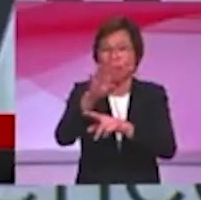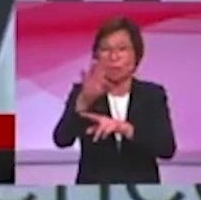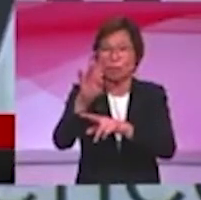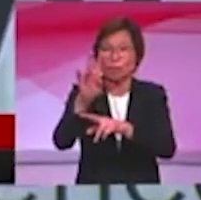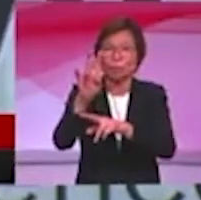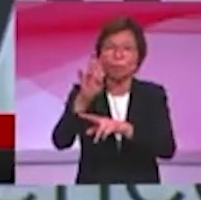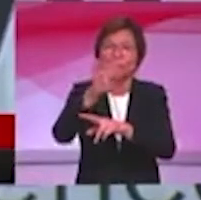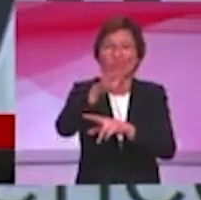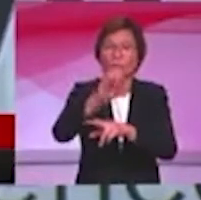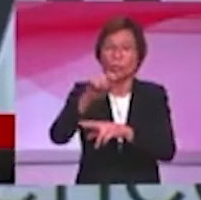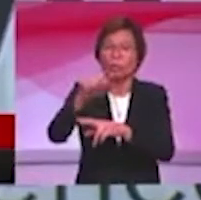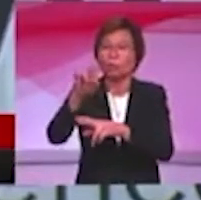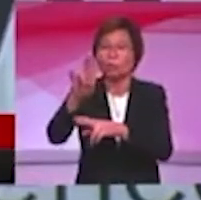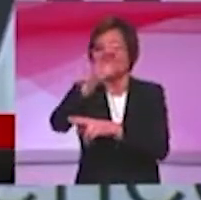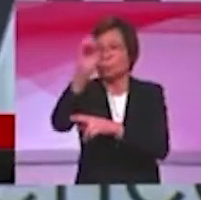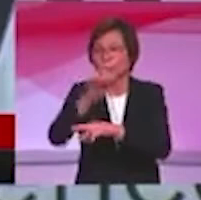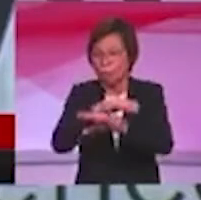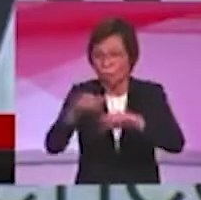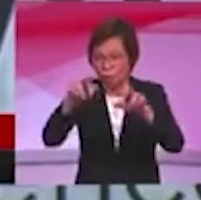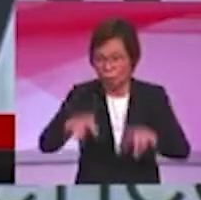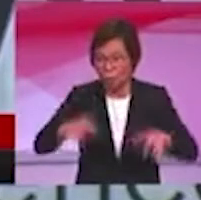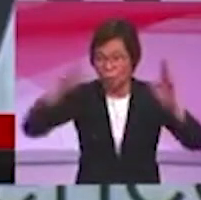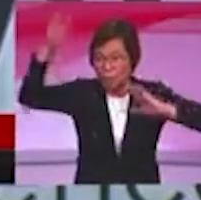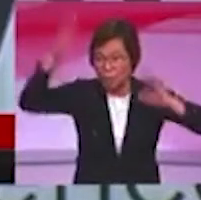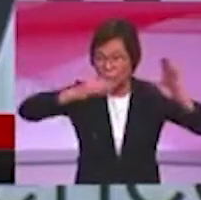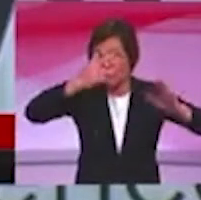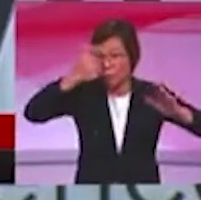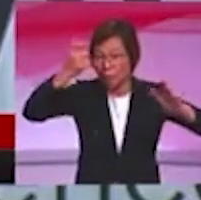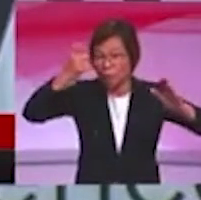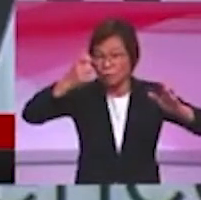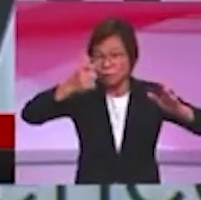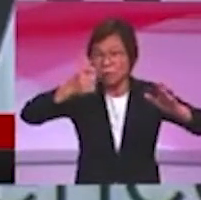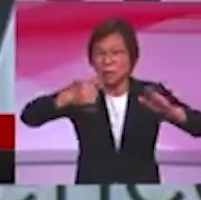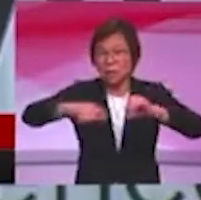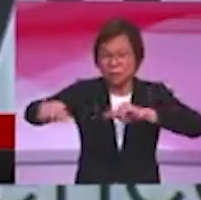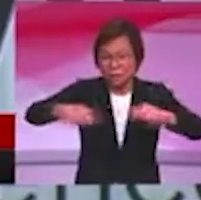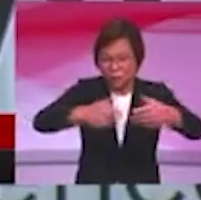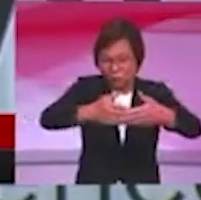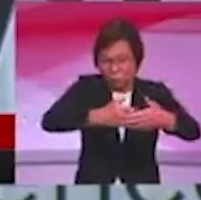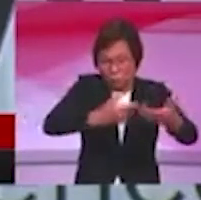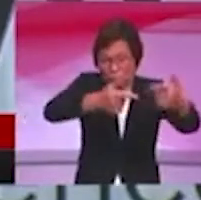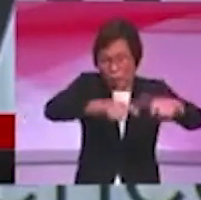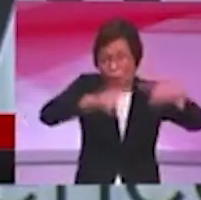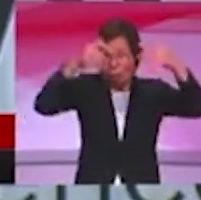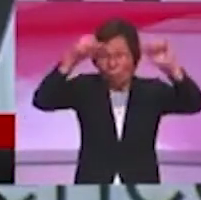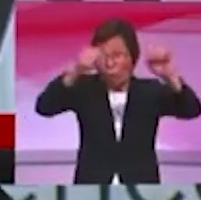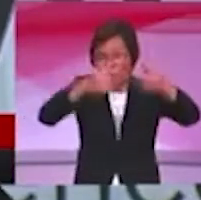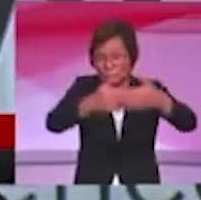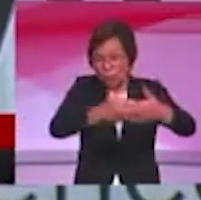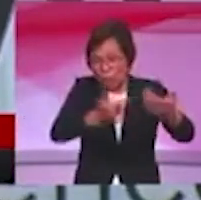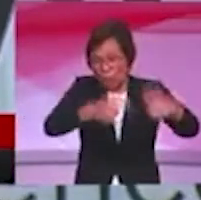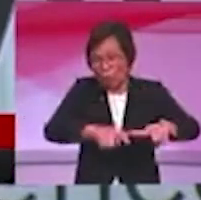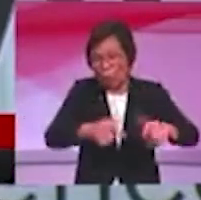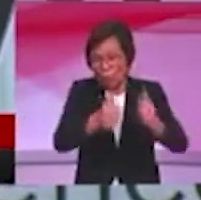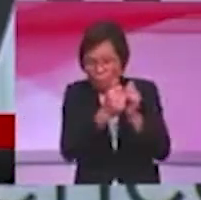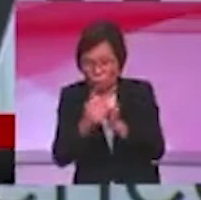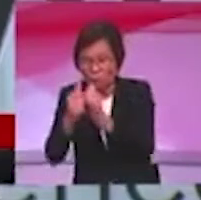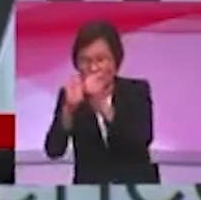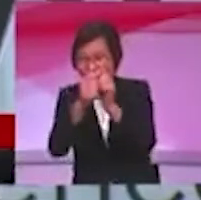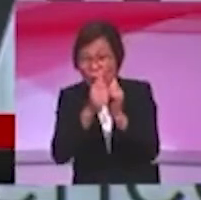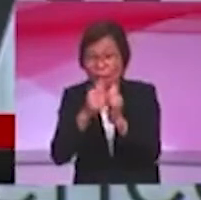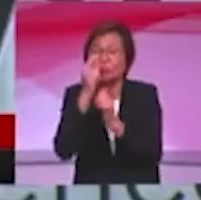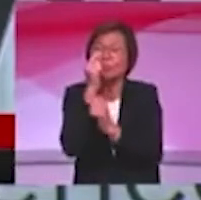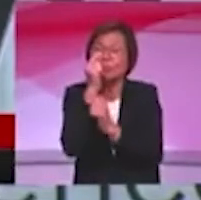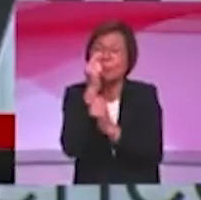40.7% bukan warga negara. Ini adalah hasil tindakan proaktif majikan yang turut sama menjalankan saringan